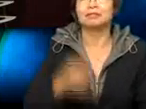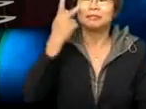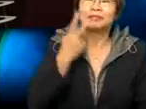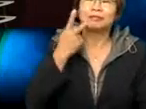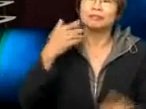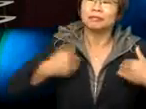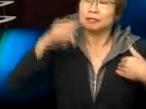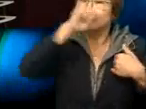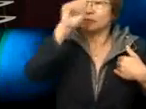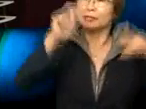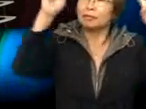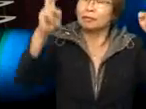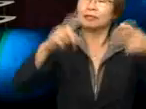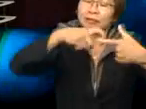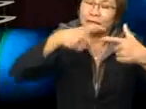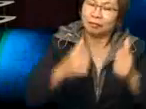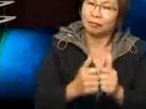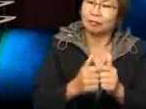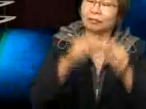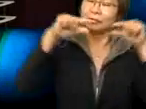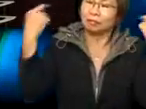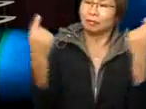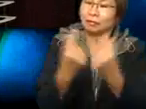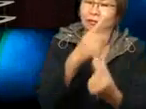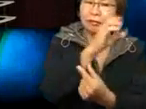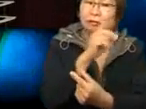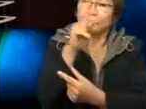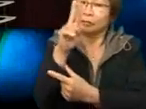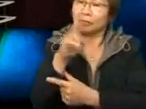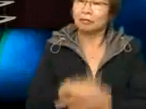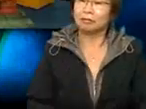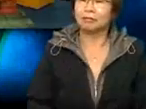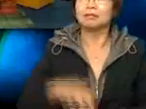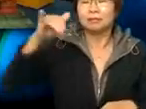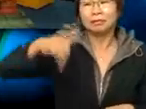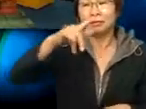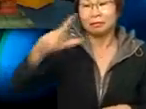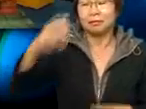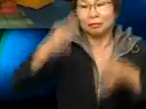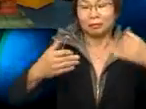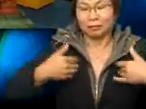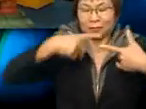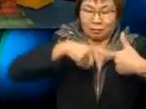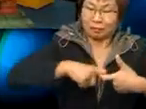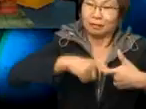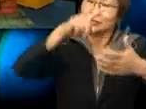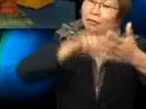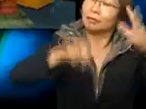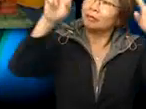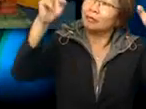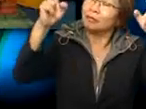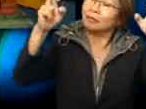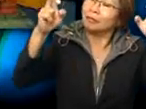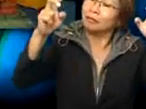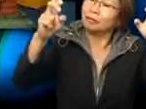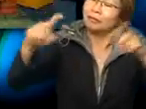Kak Ati, adakah topik hari ini berkaitan dengan golongan orang kurang upaya? Yalah, kalau ada kaitannya, apa